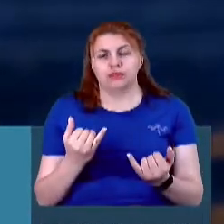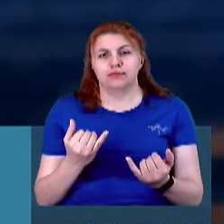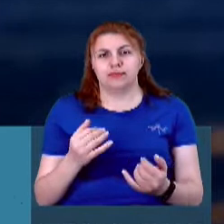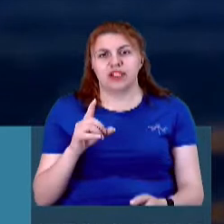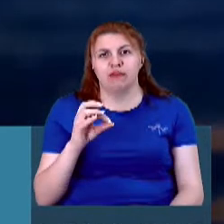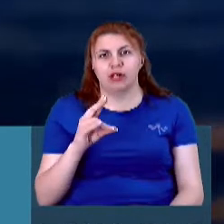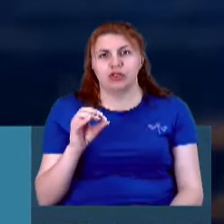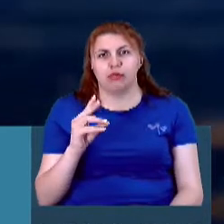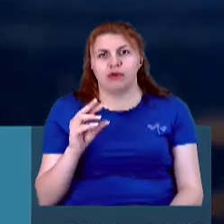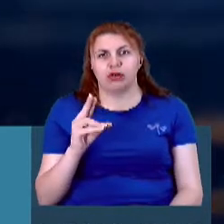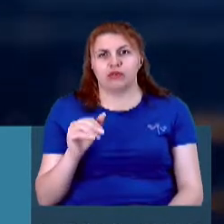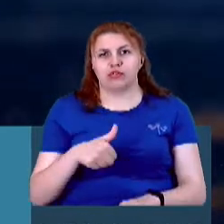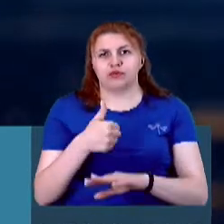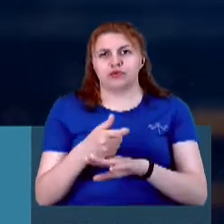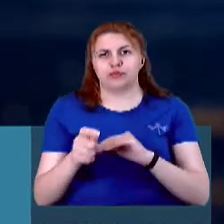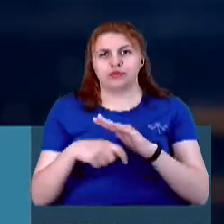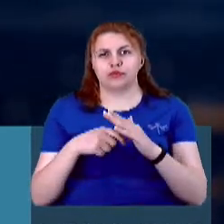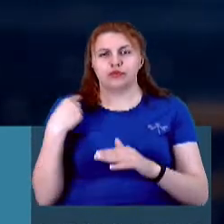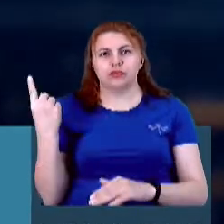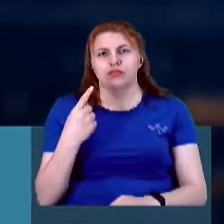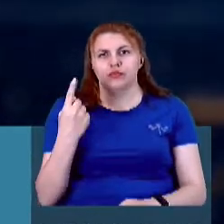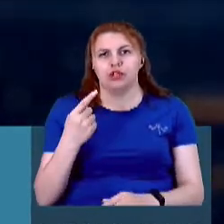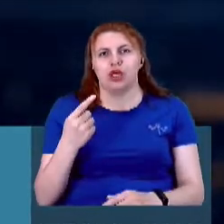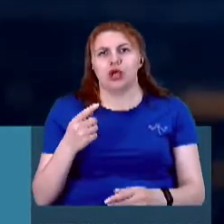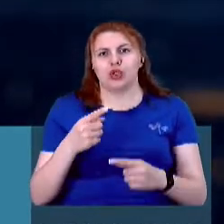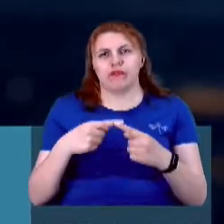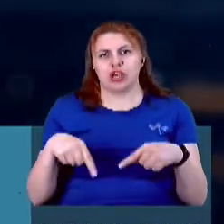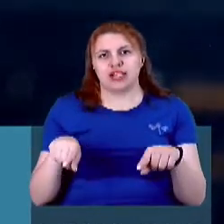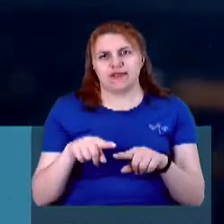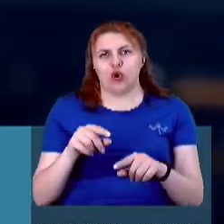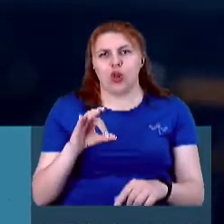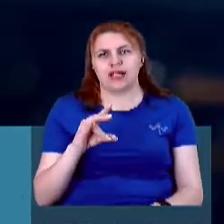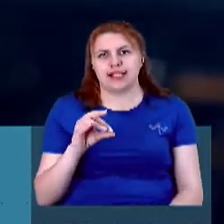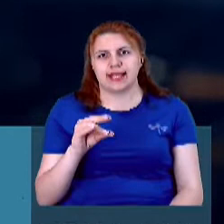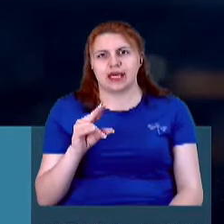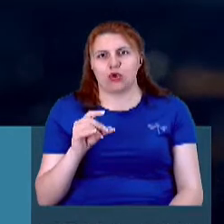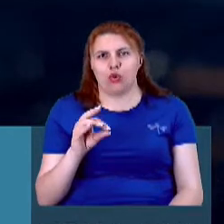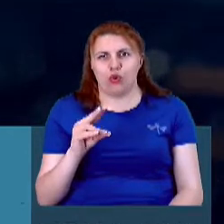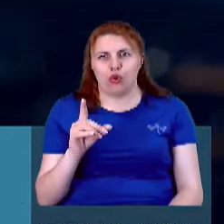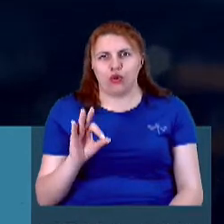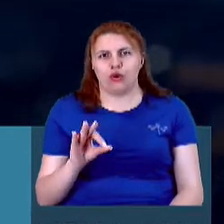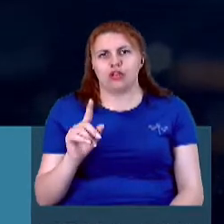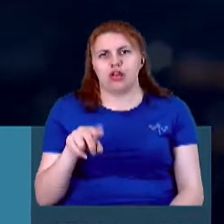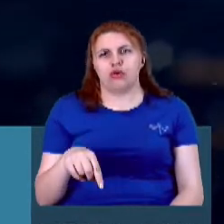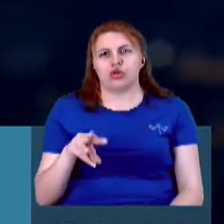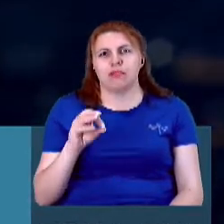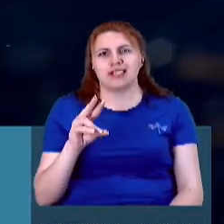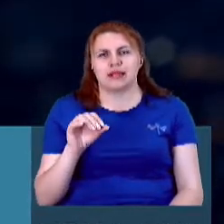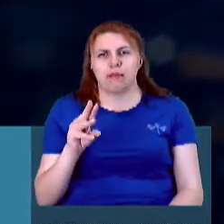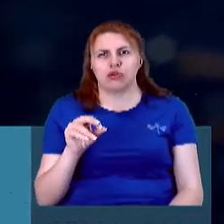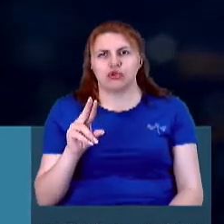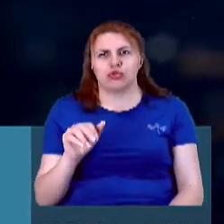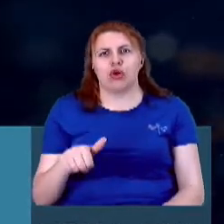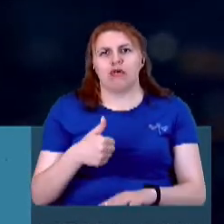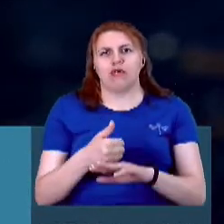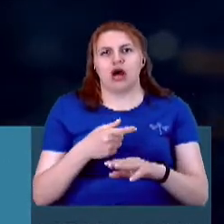стануть Євген Шаповалов, голова Донецького обласного товариства імені Олекси Тихого. Також до розмови приєднається Максим Потапчук, голова